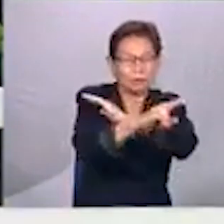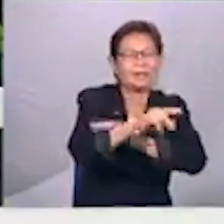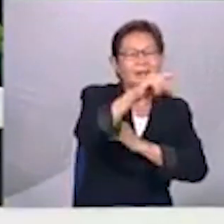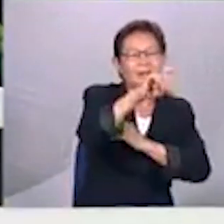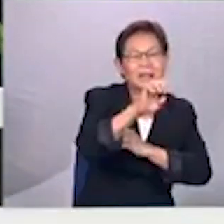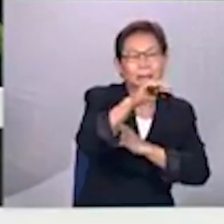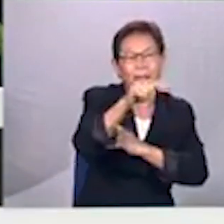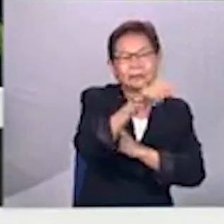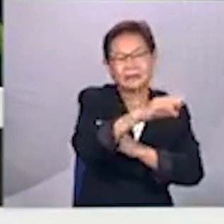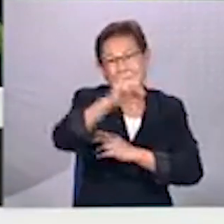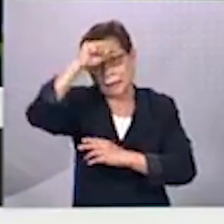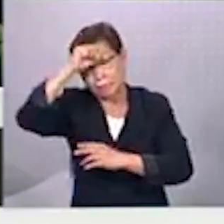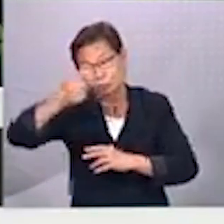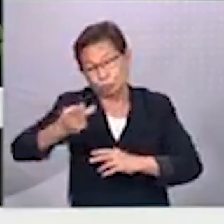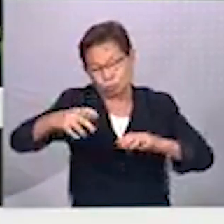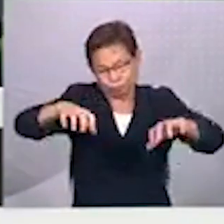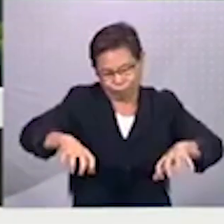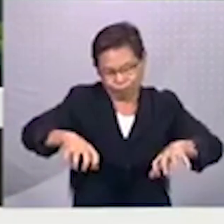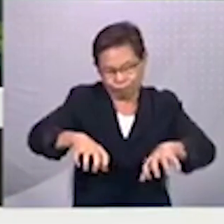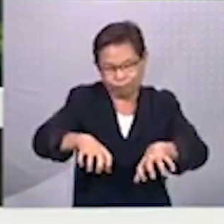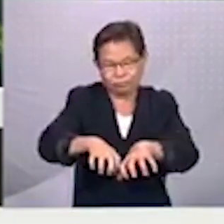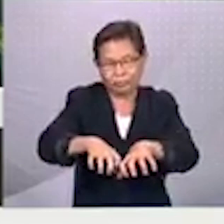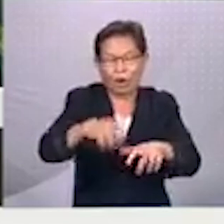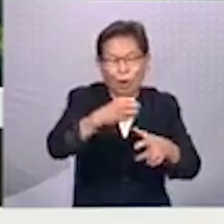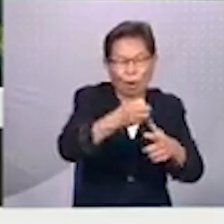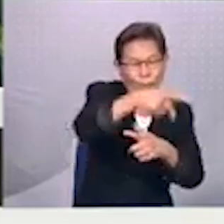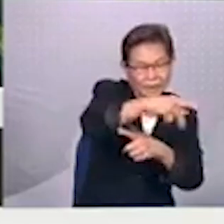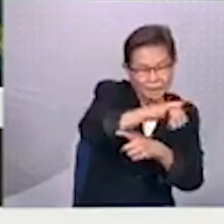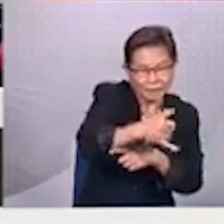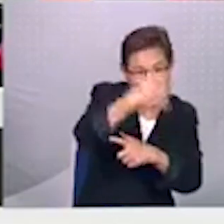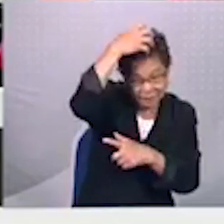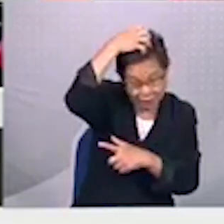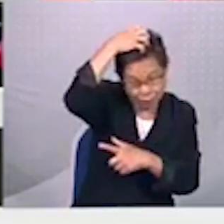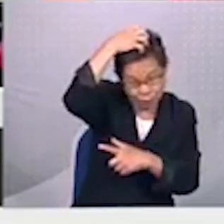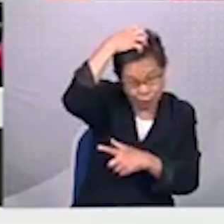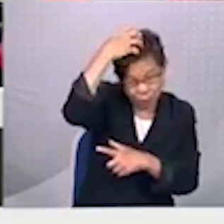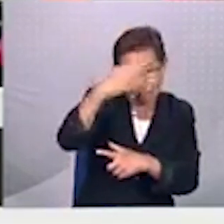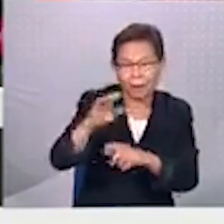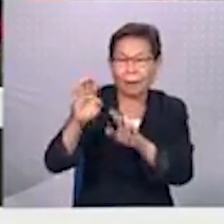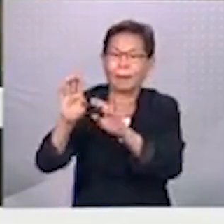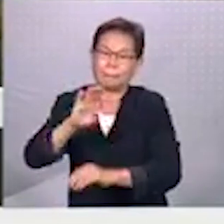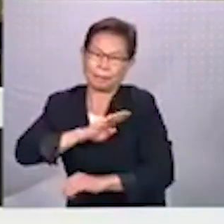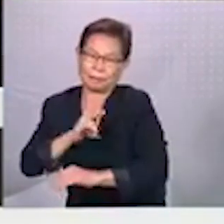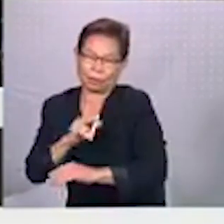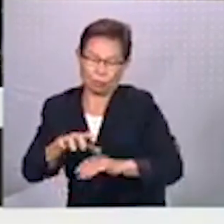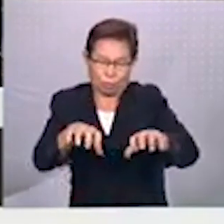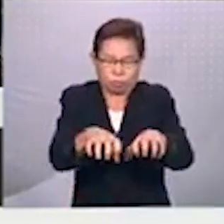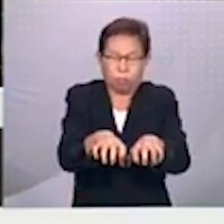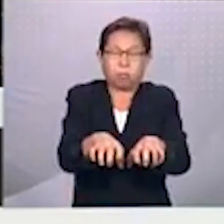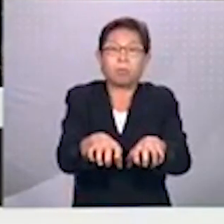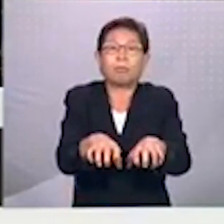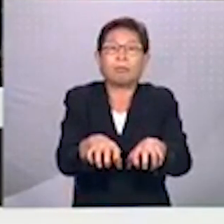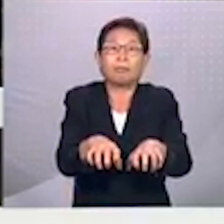Gemas dan Segamat ataupun Petaling Jaya di Selangor, Bangsa di Kuala Lumpur.